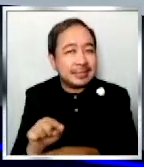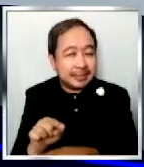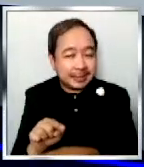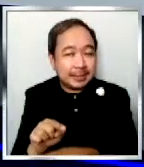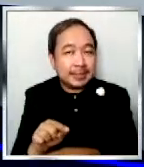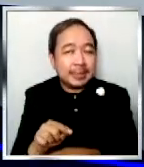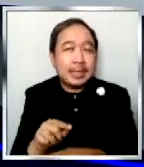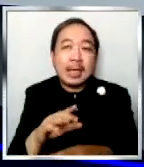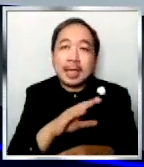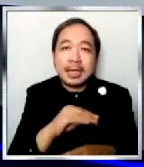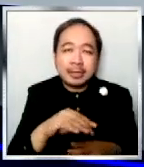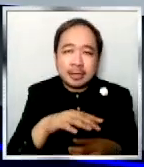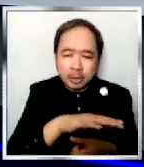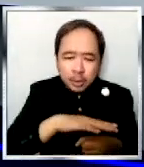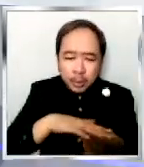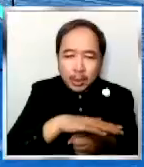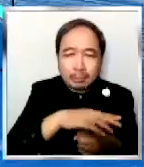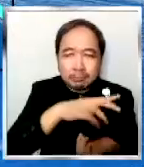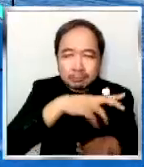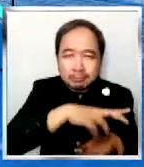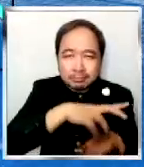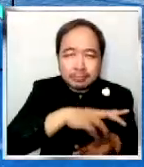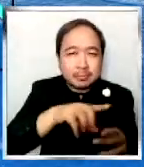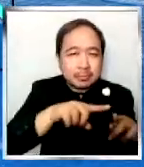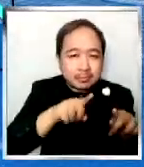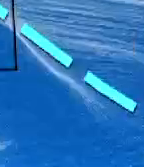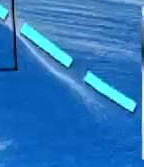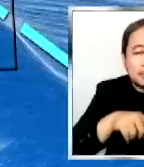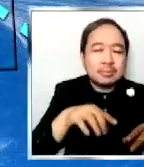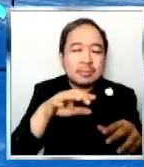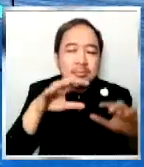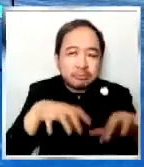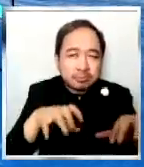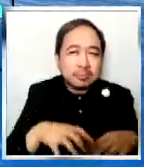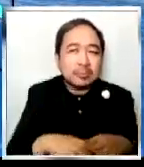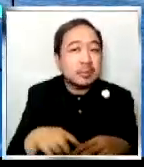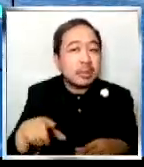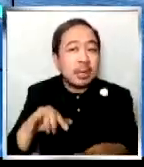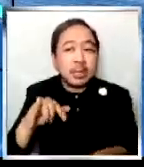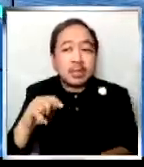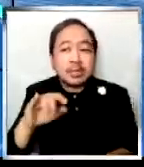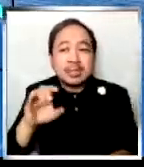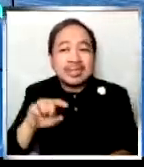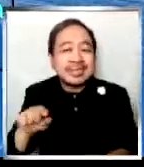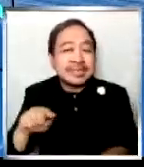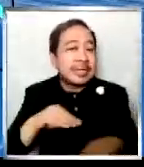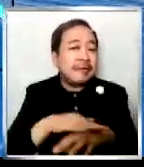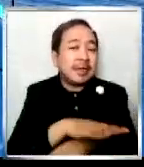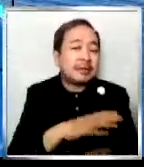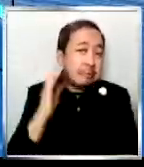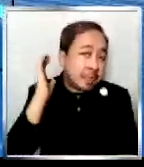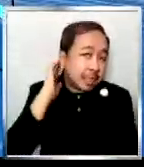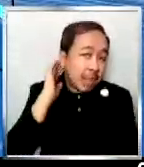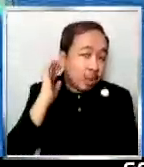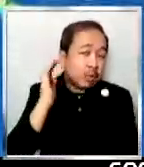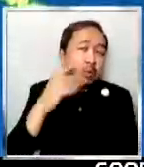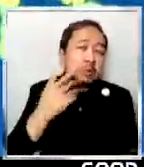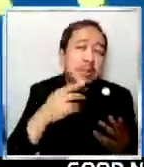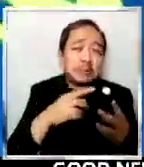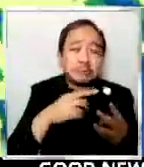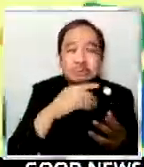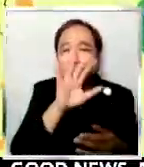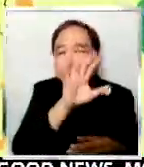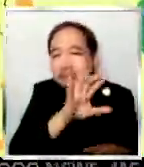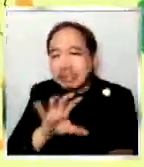at localized thunderstorms. Nakakaapekto pa rin ang ITCZ sa Mindanao at ilang bahagi ng Visayas. Base